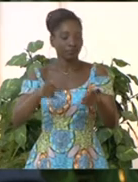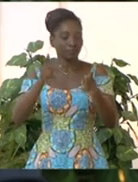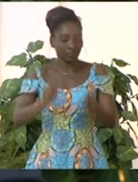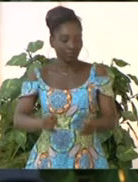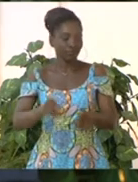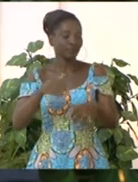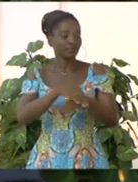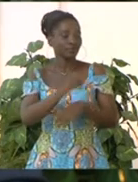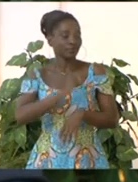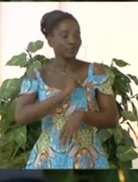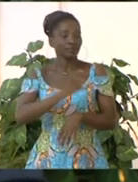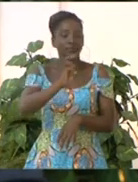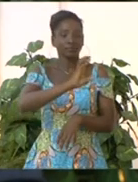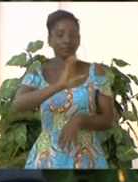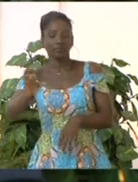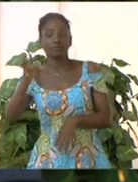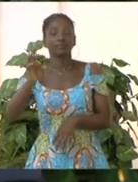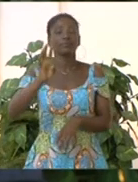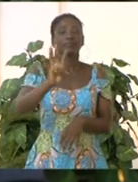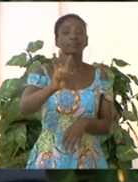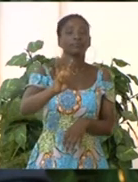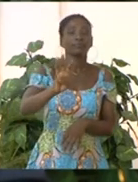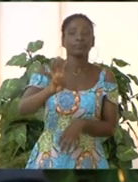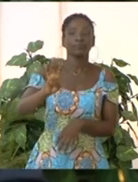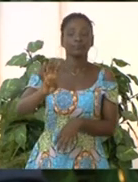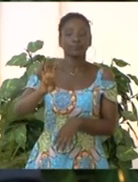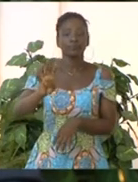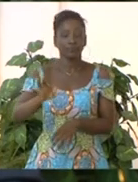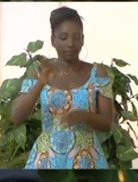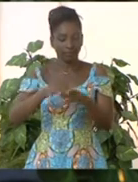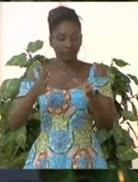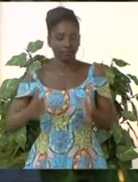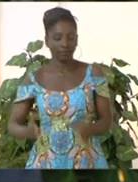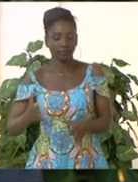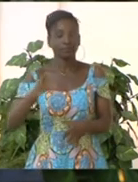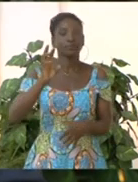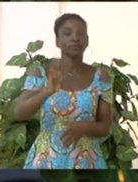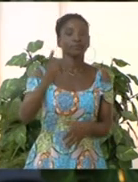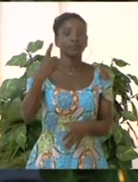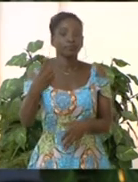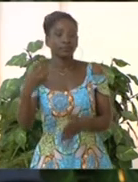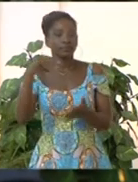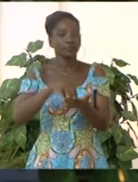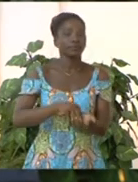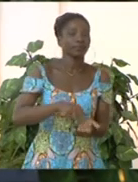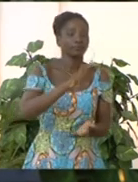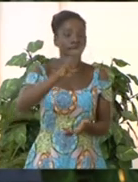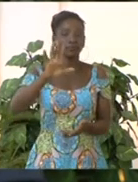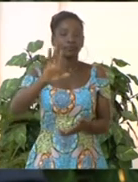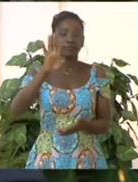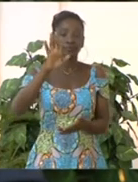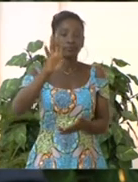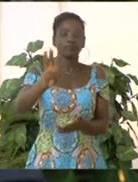votants 60e 1245 taux de participation